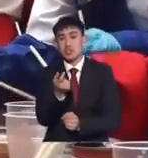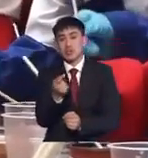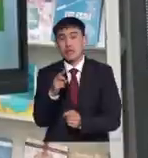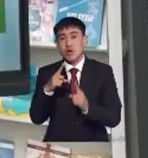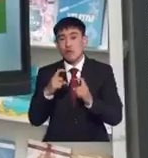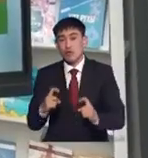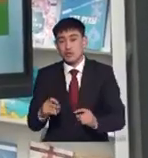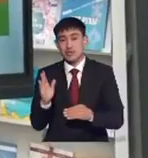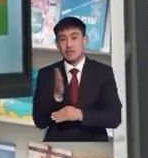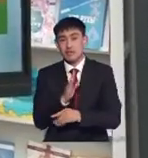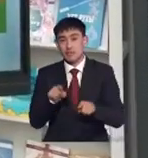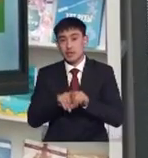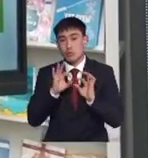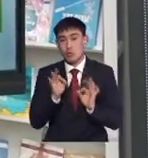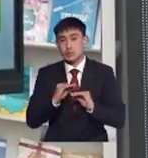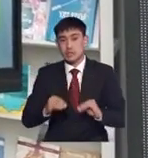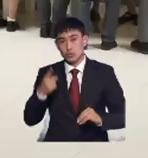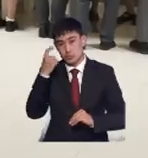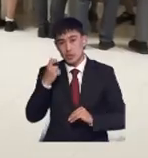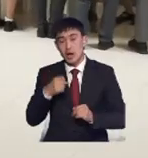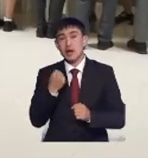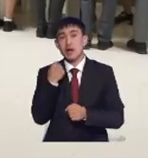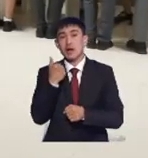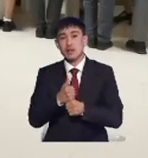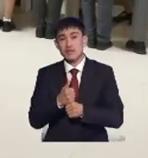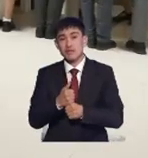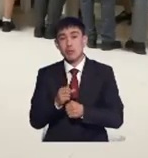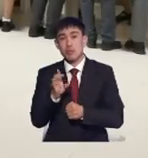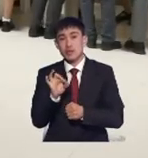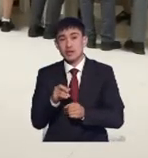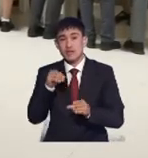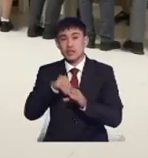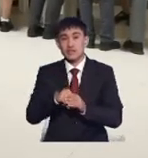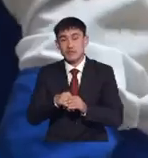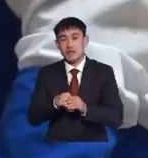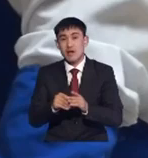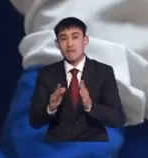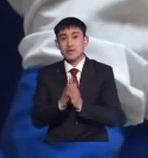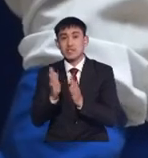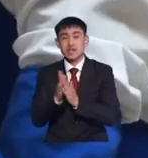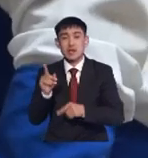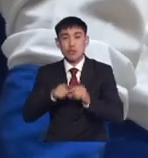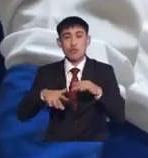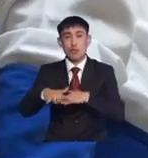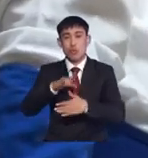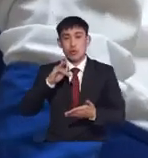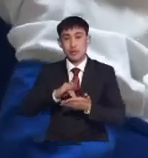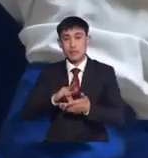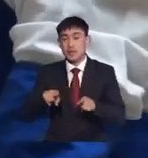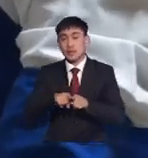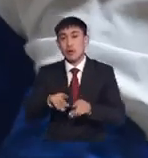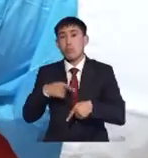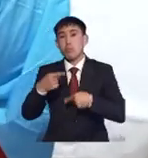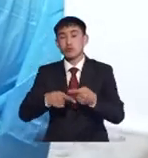хвойных деревьев. Таким образом, школьники узнали об основах ботаники и внесли свой вклад в озеленение родного города, так как